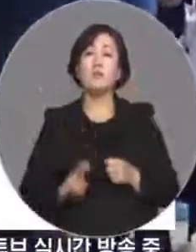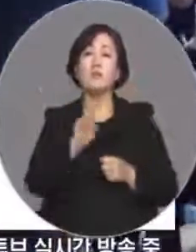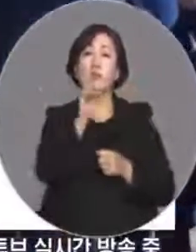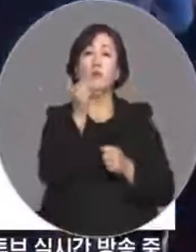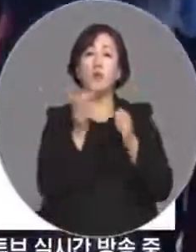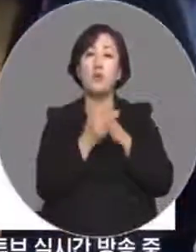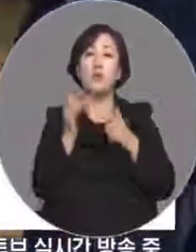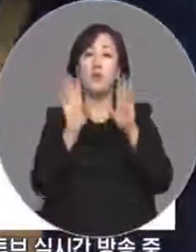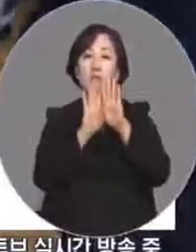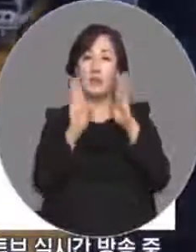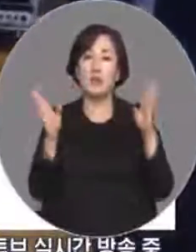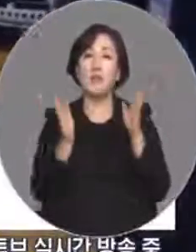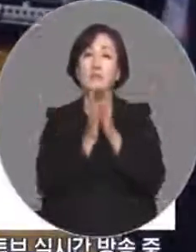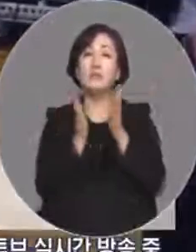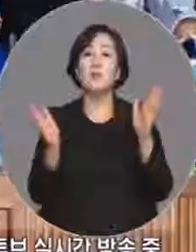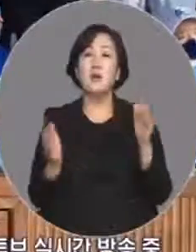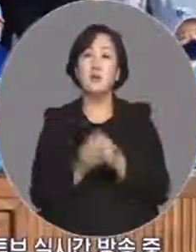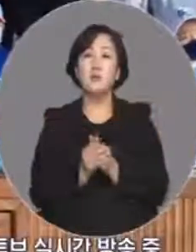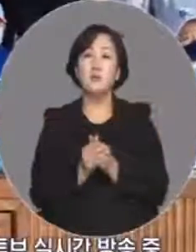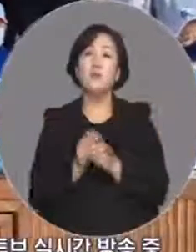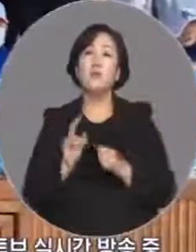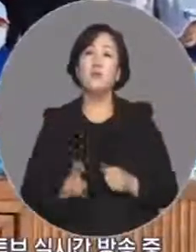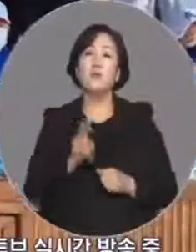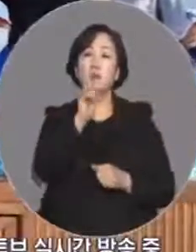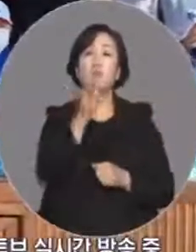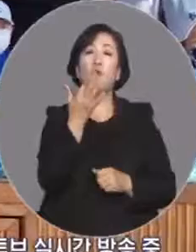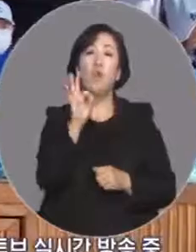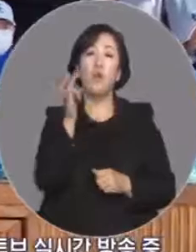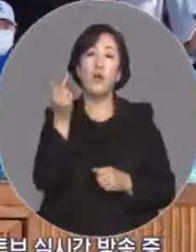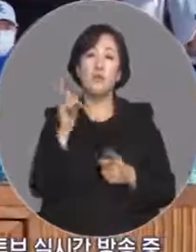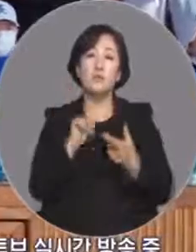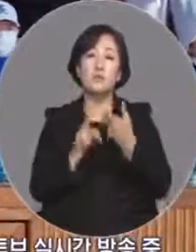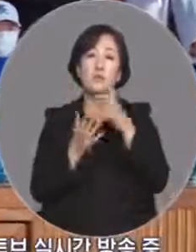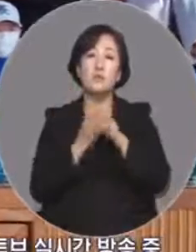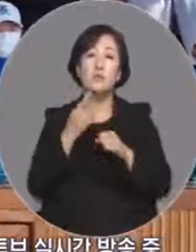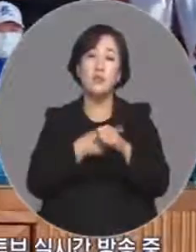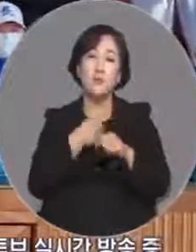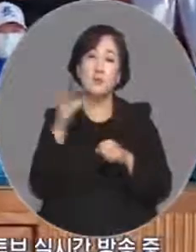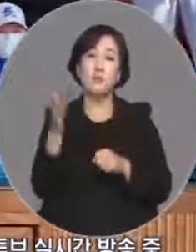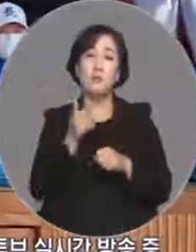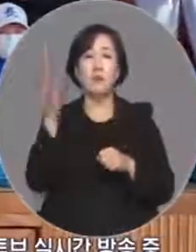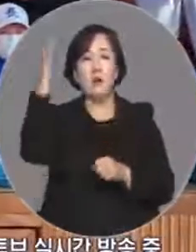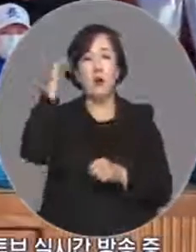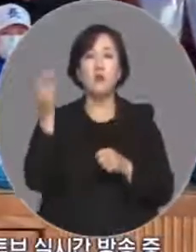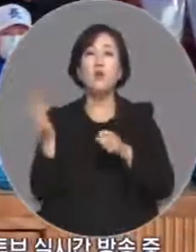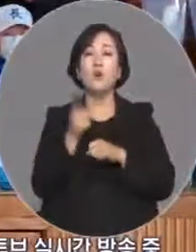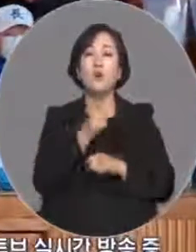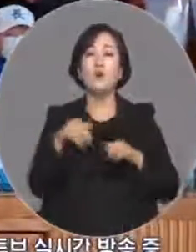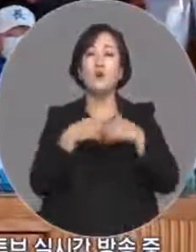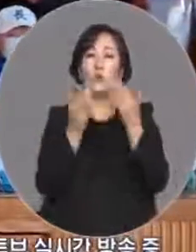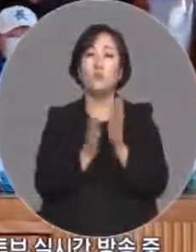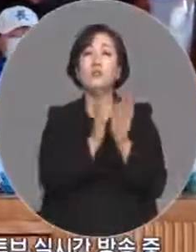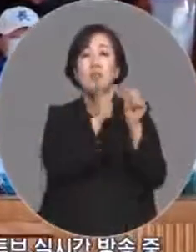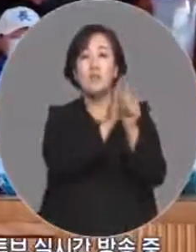웨일즈가 창단했습니다. 장생포 웨일즈는 내년부터 한국 야구 소프트볼 협회